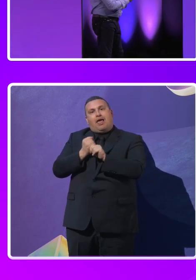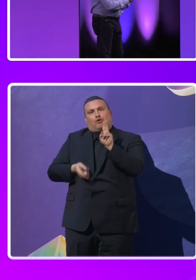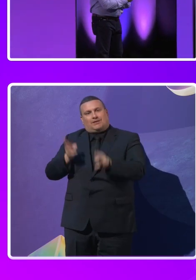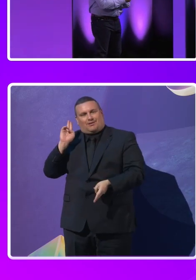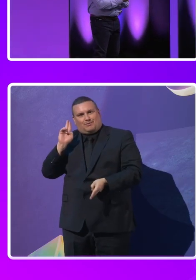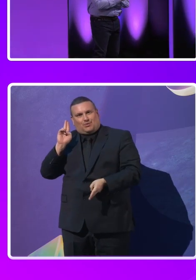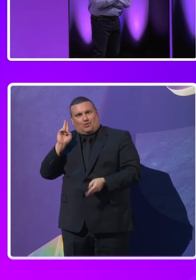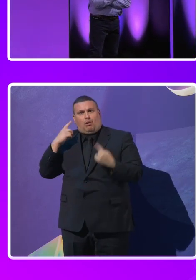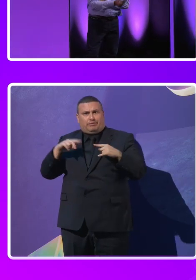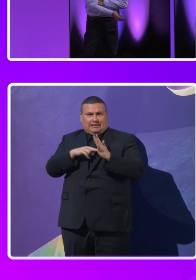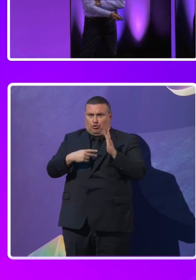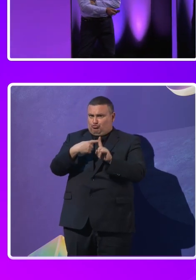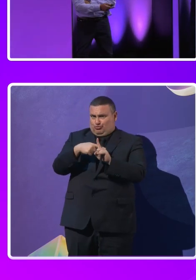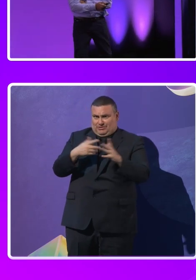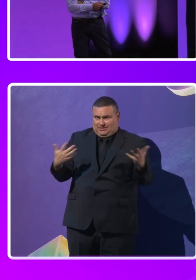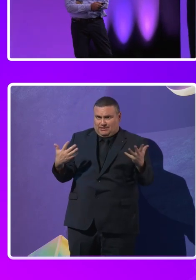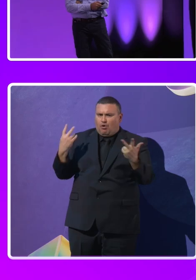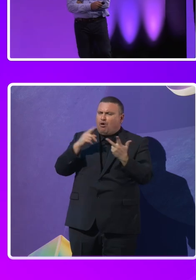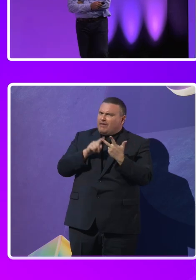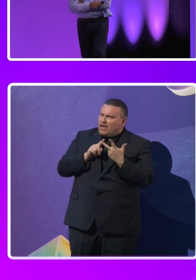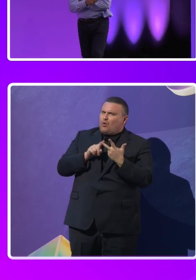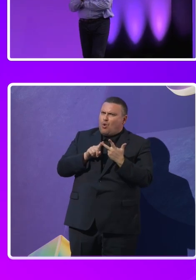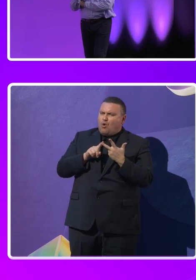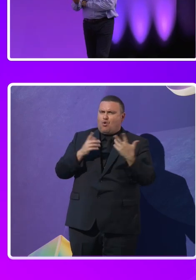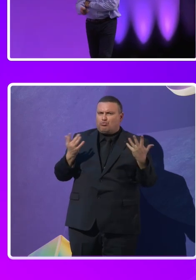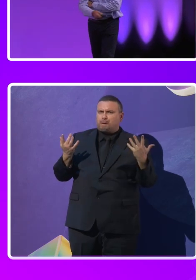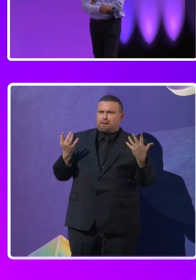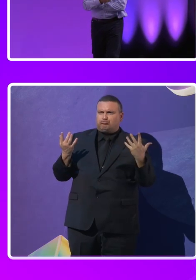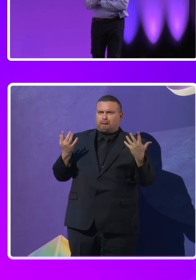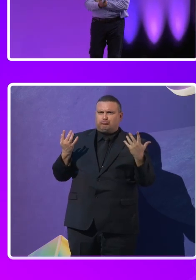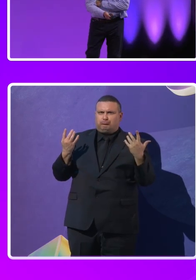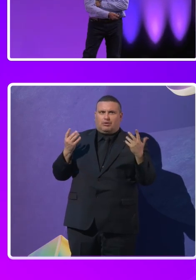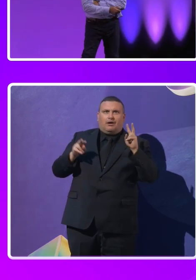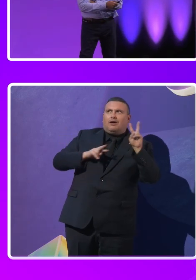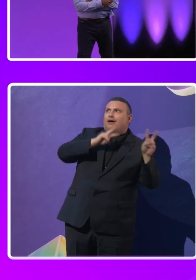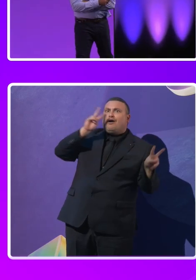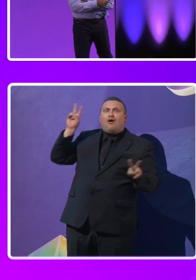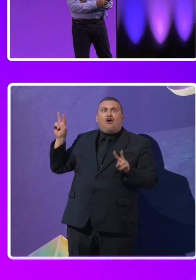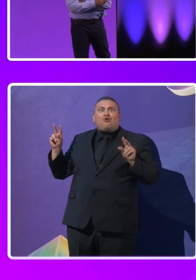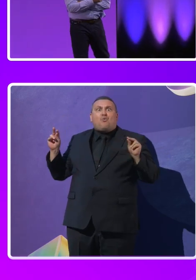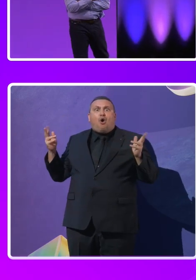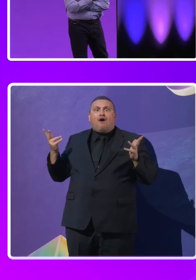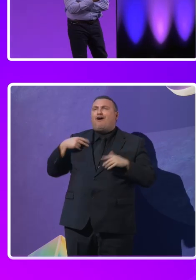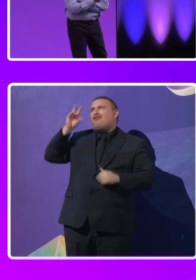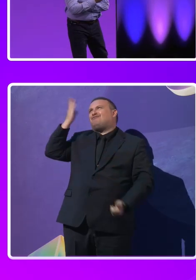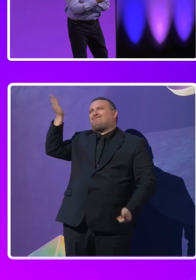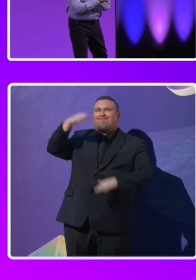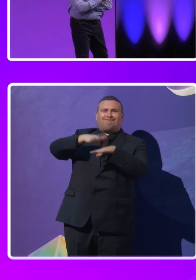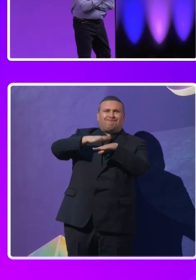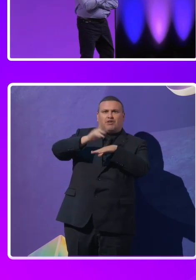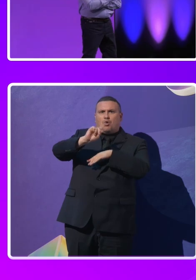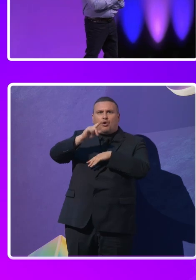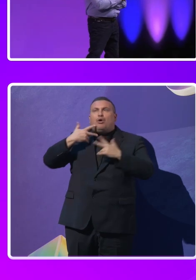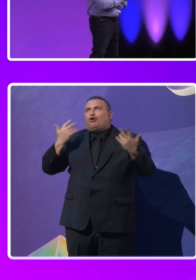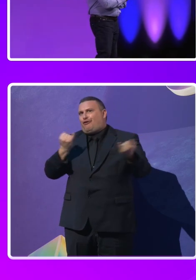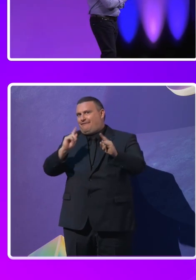tecnologie può portare non è semplice muoversi all'interno di tutte queste novità o di questi aspetti tecnici e per questo Microsoft ha creato